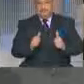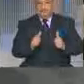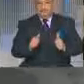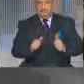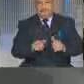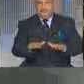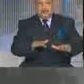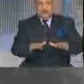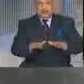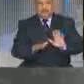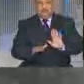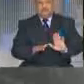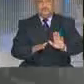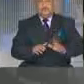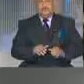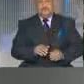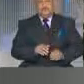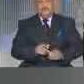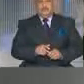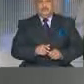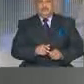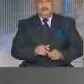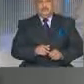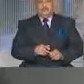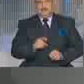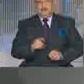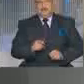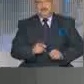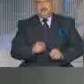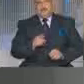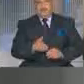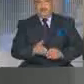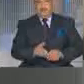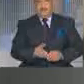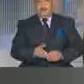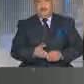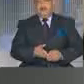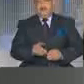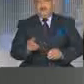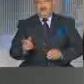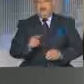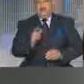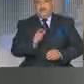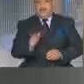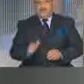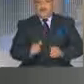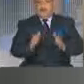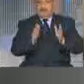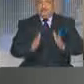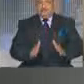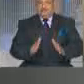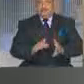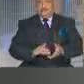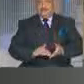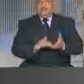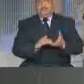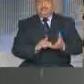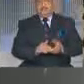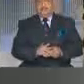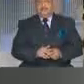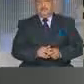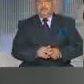المادية، إذن البنوك تفقد كل كبنك معناتها